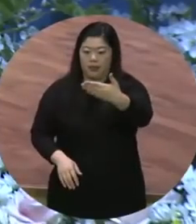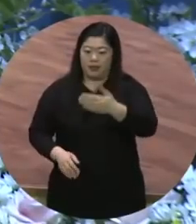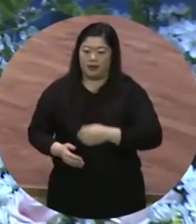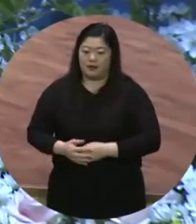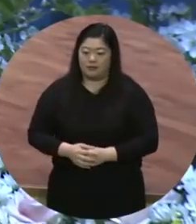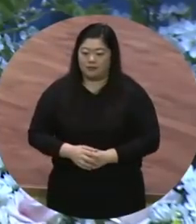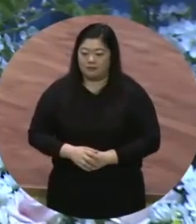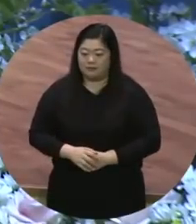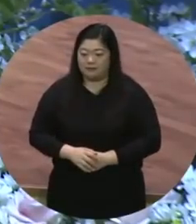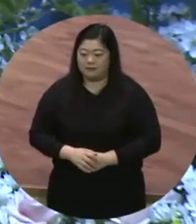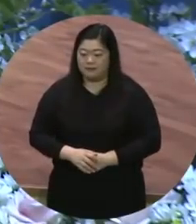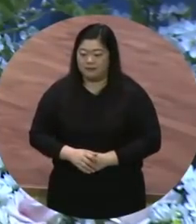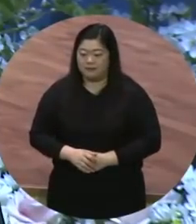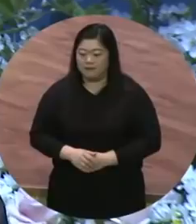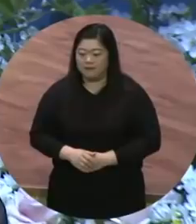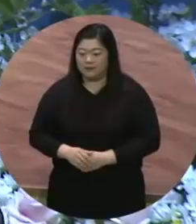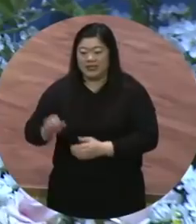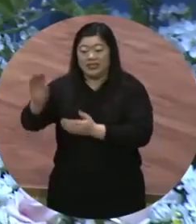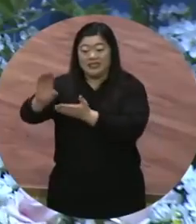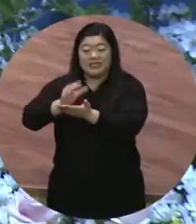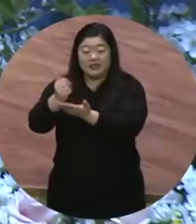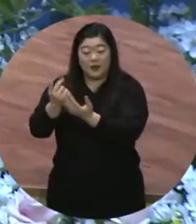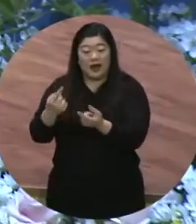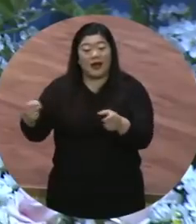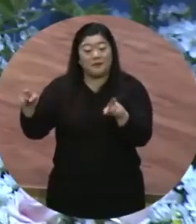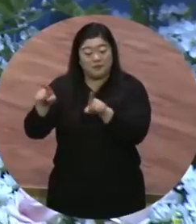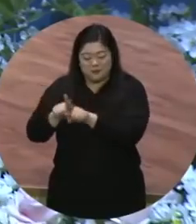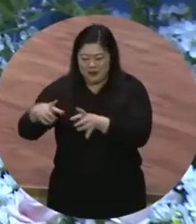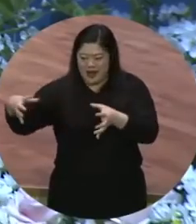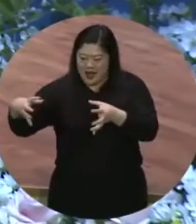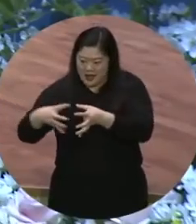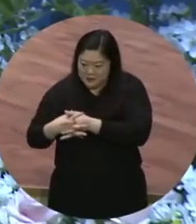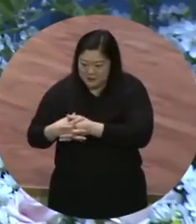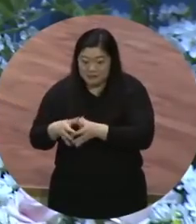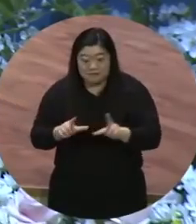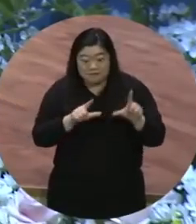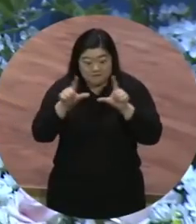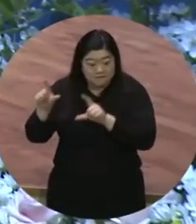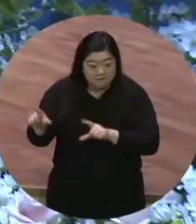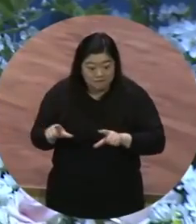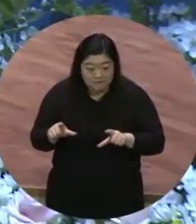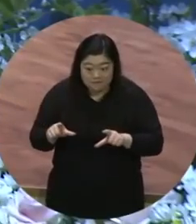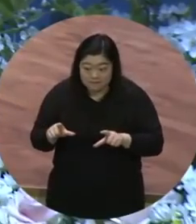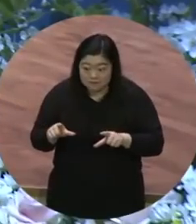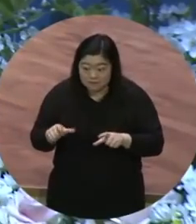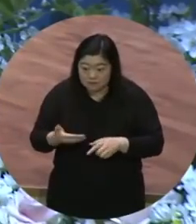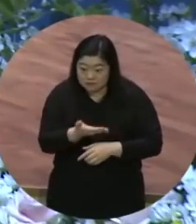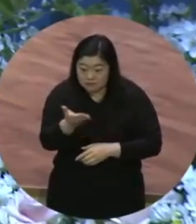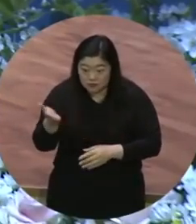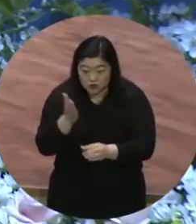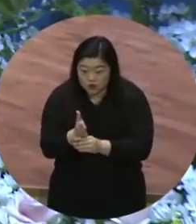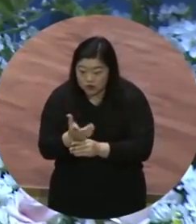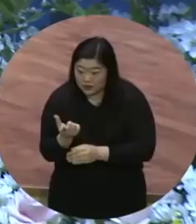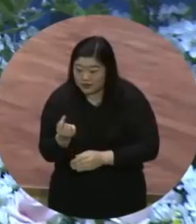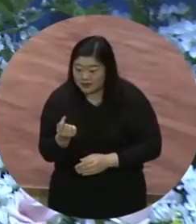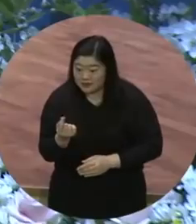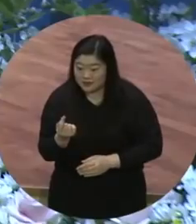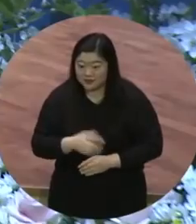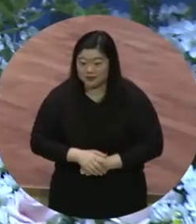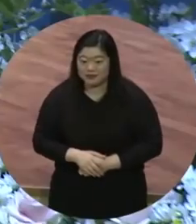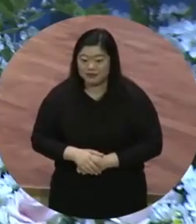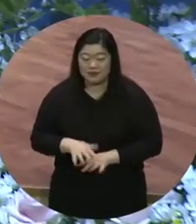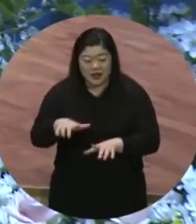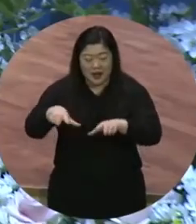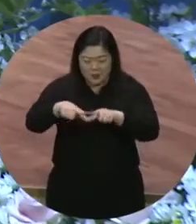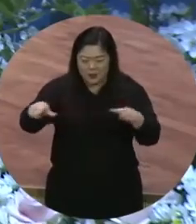함께 연합해서 함께 살고 함께 사는 존재라고 강조를 계속합니다. 특별히 본문 말씀은 세례식을 집행할 때